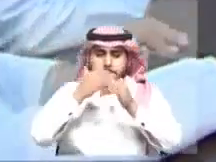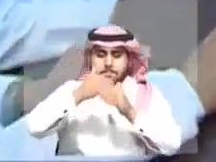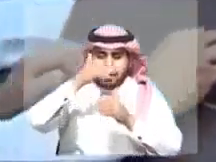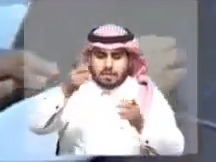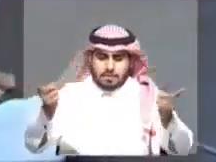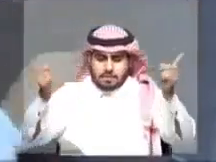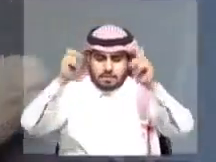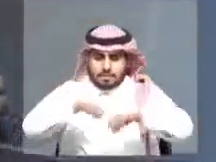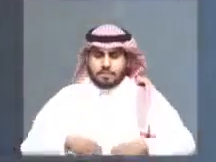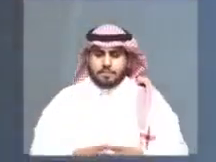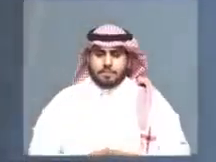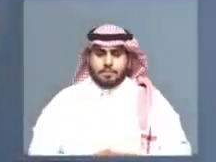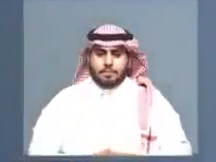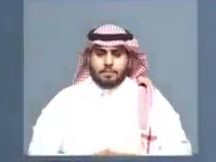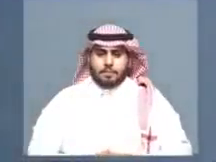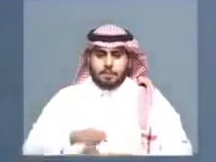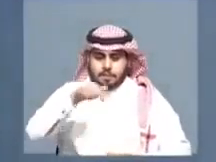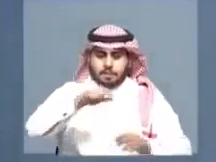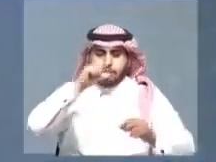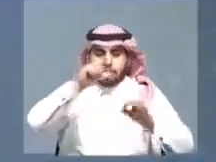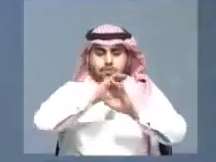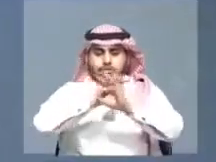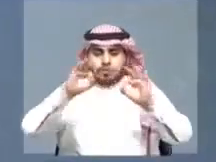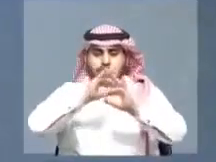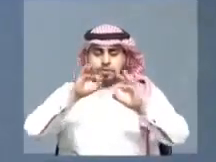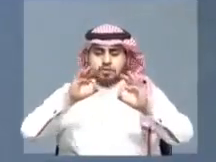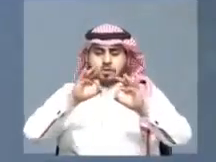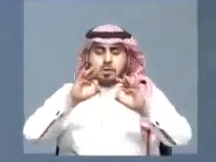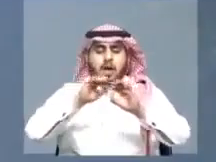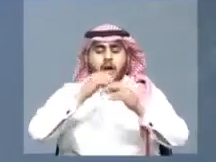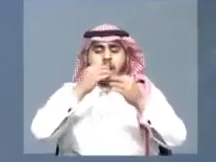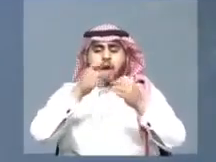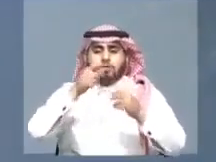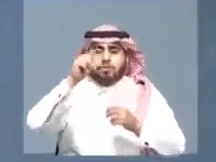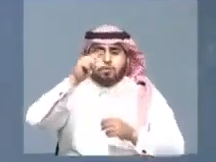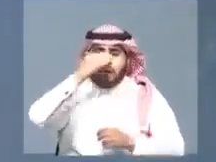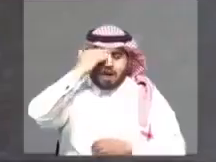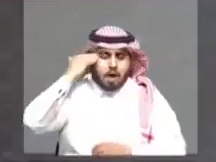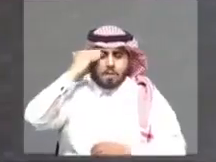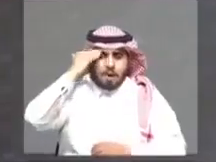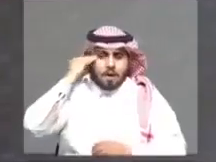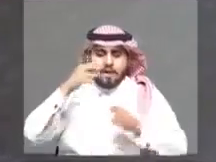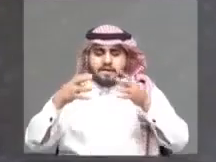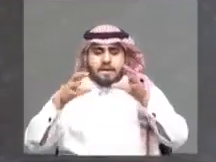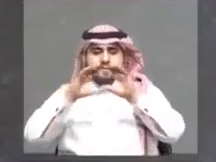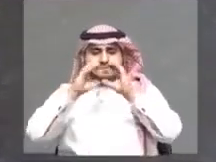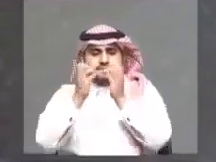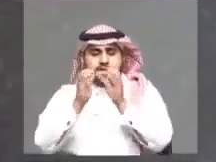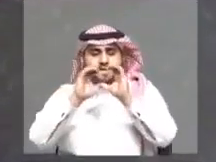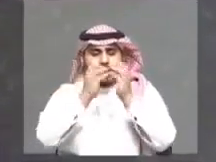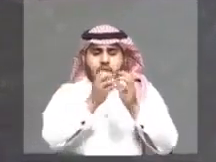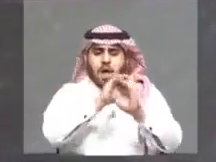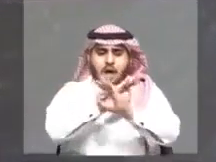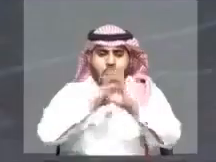وقوة البنية التحتية التي يمتلكها المستشفى فضلا عن توفر الكفاءات الطبية والفرق الفنية